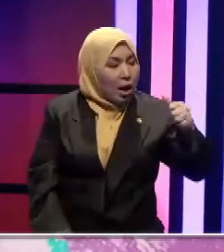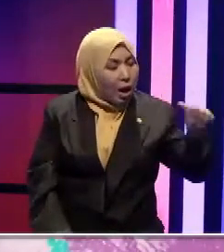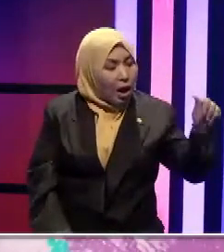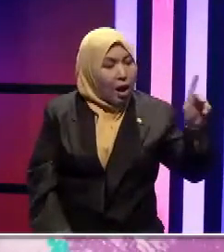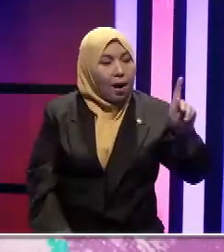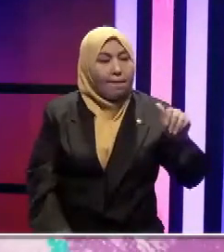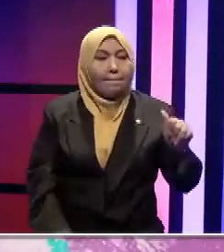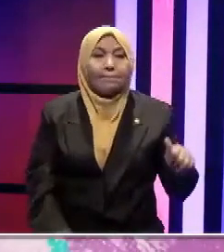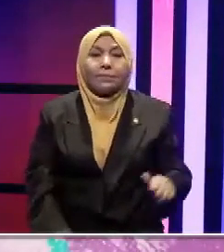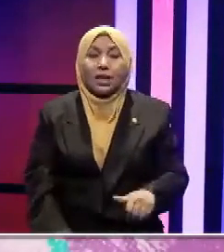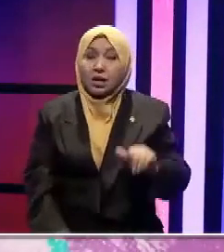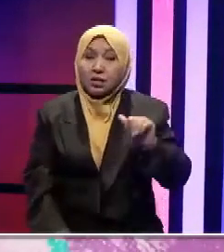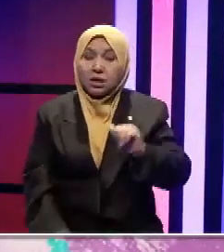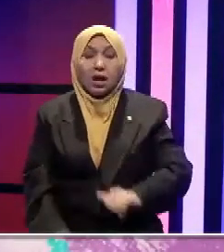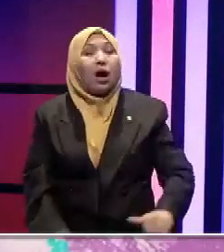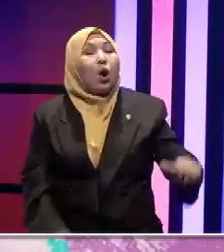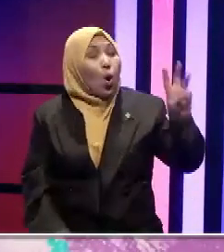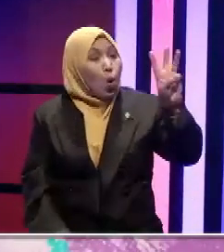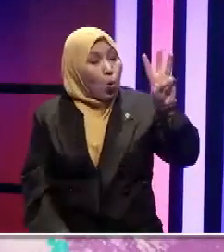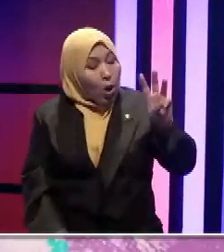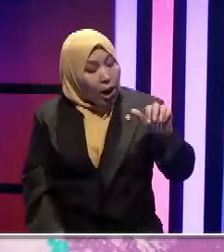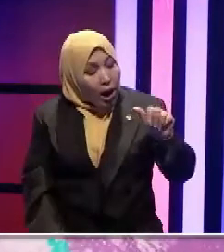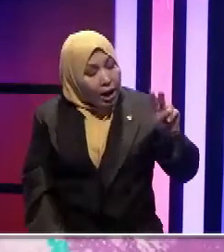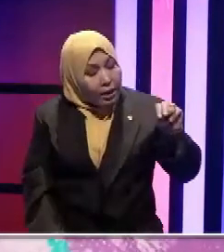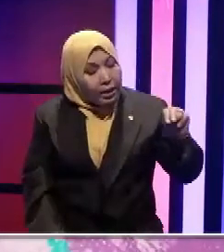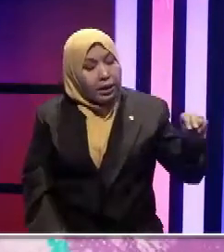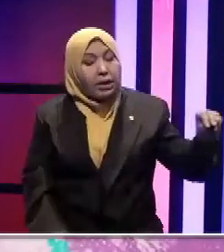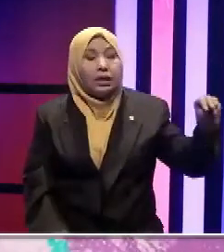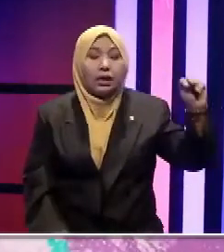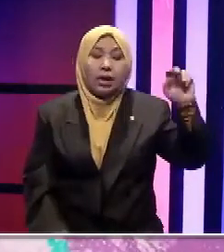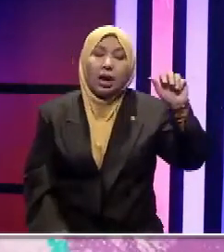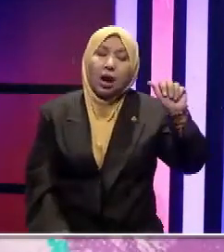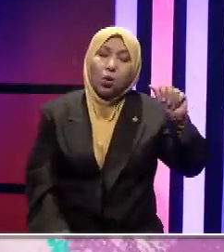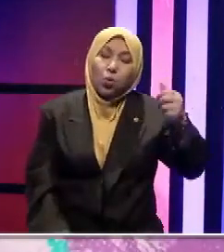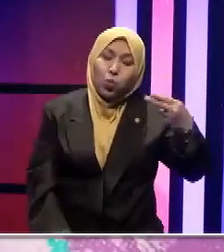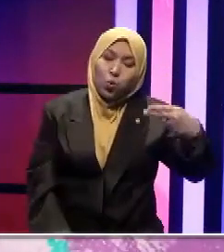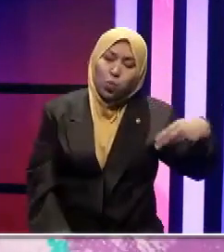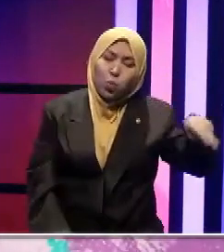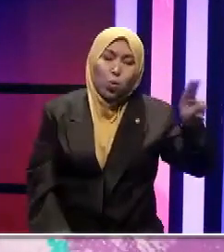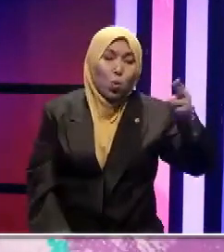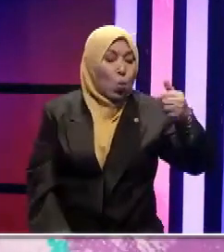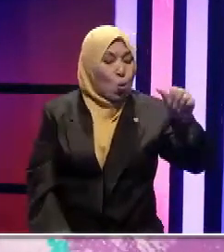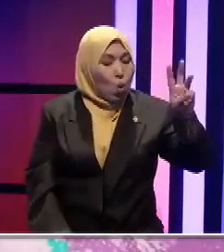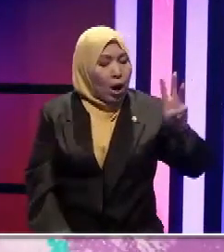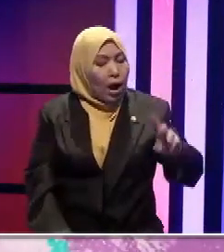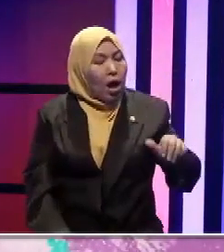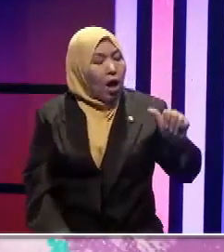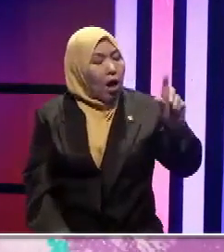akhsa to 23 wa adzu